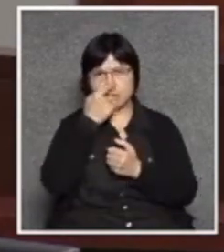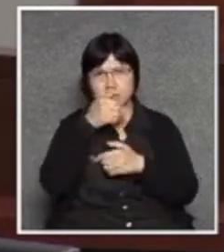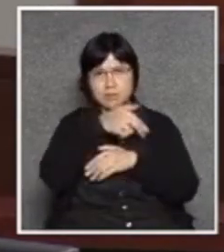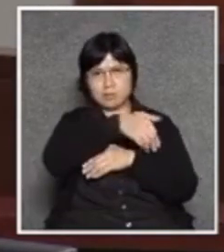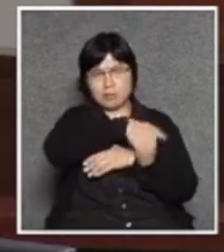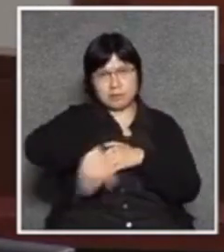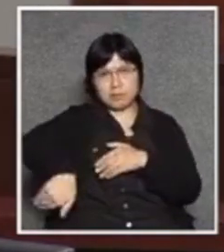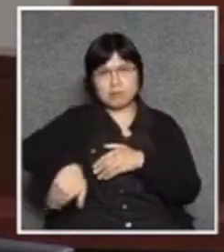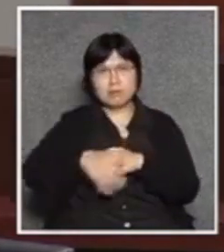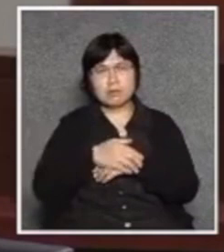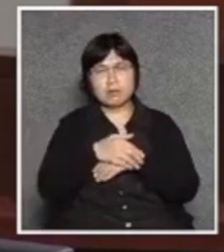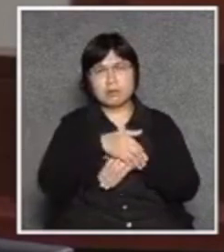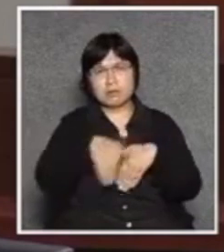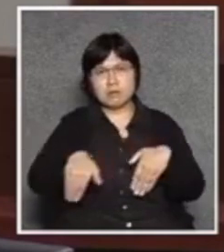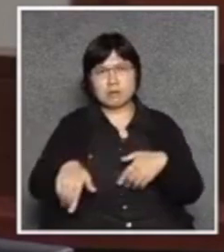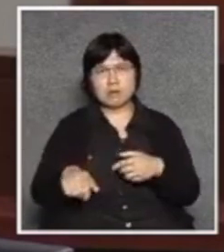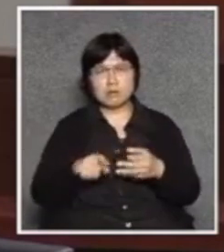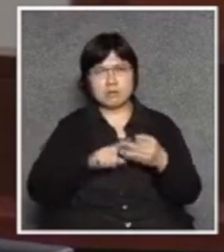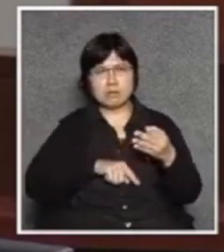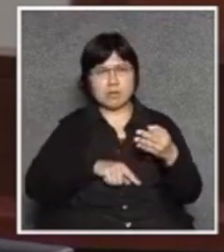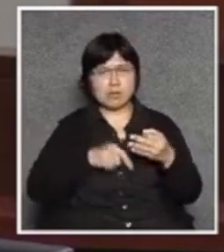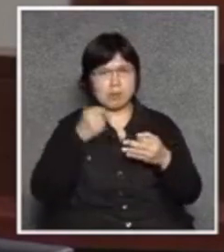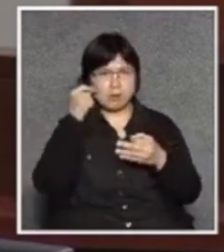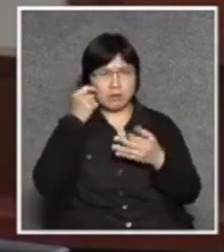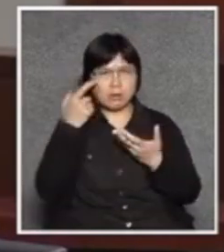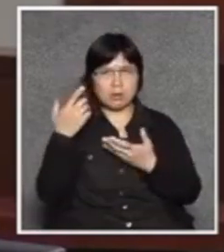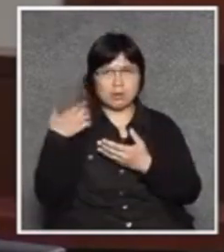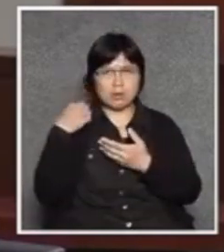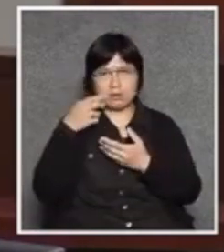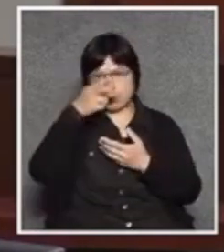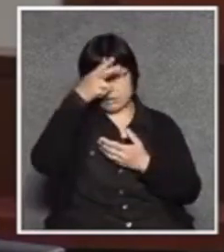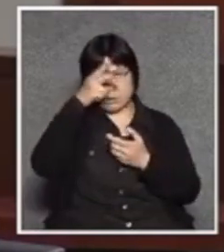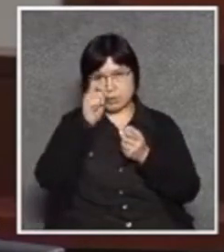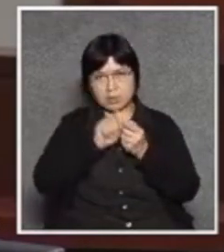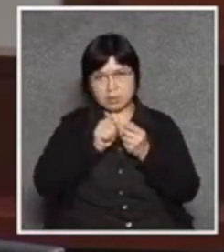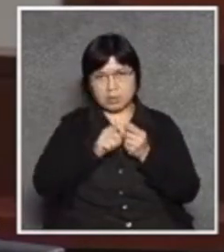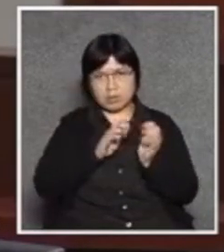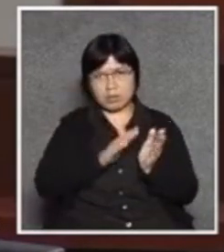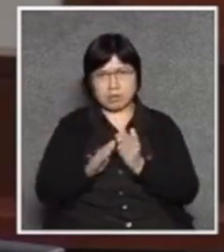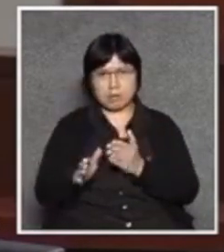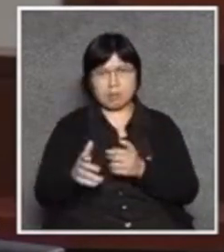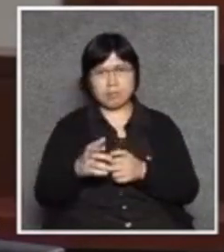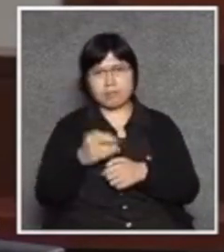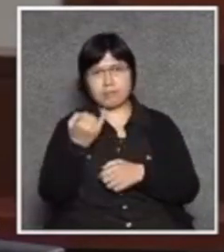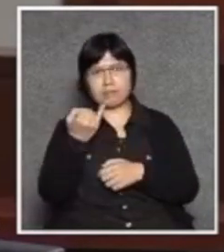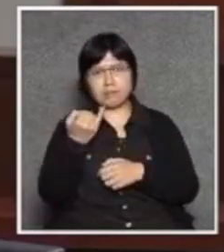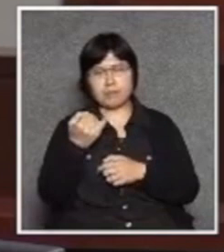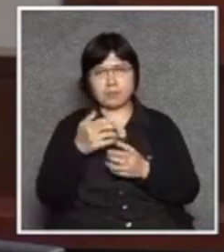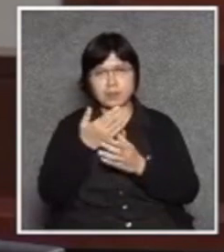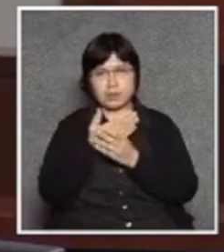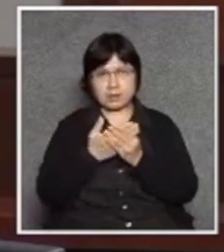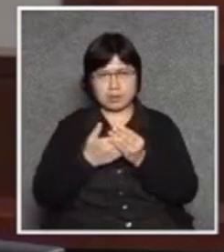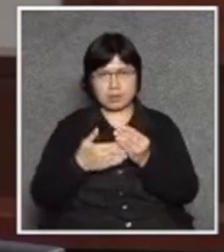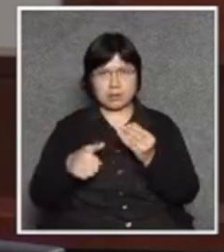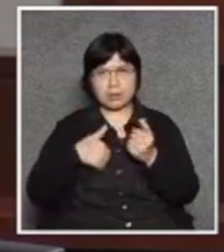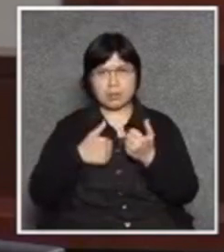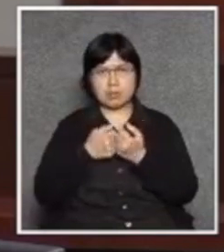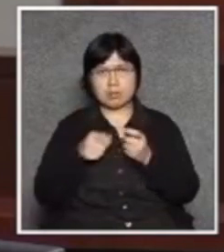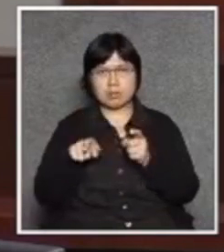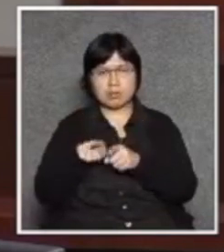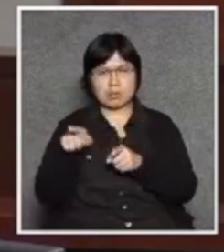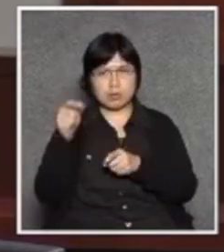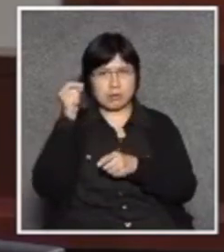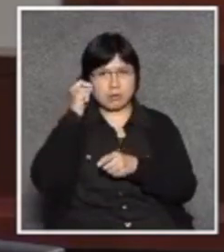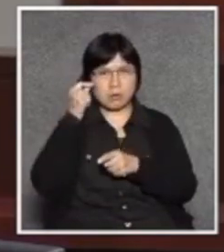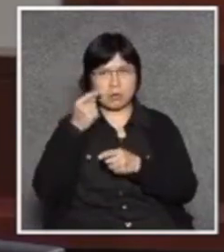線。羅范昭芬日前說政府的解說安排絕不理想，葉劉淑儀和李慧瓊諗於民